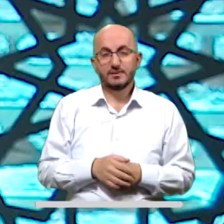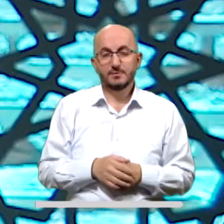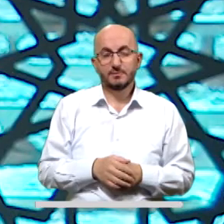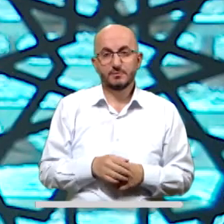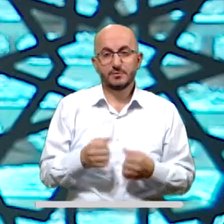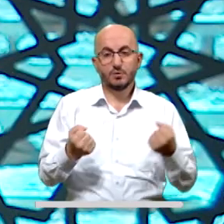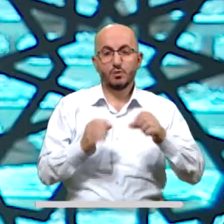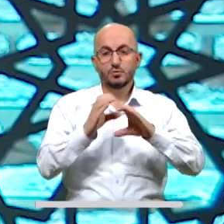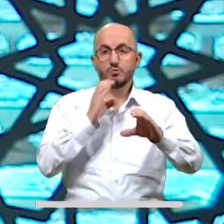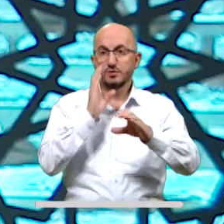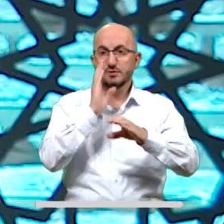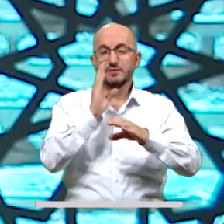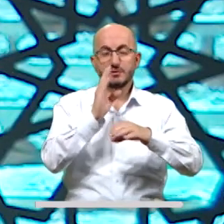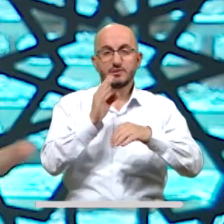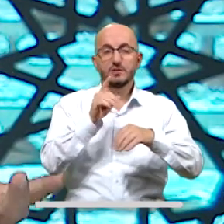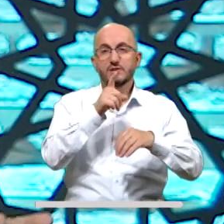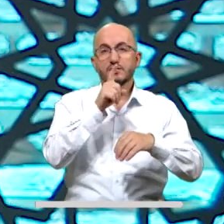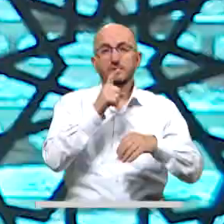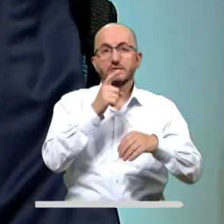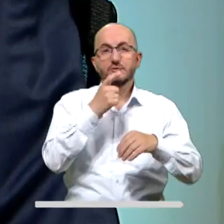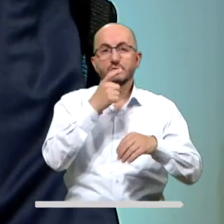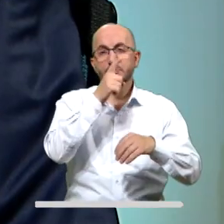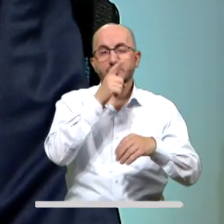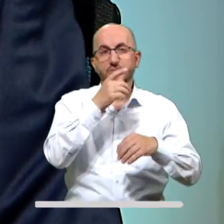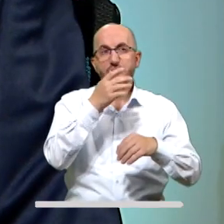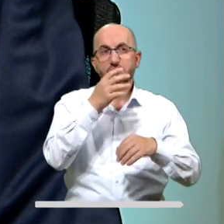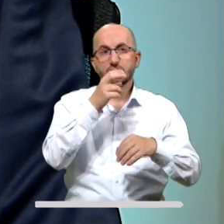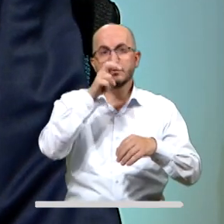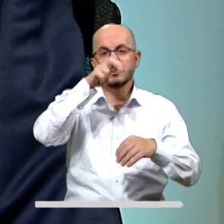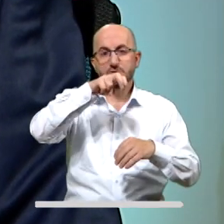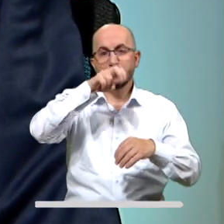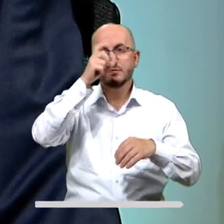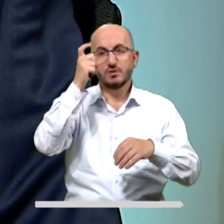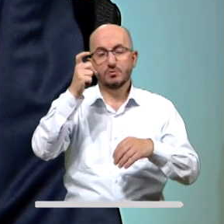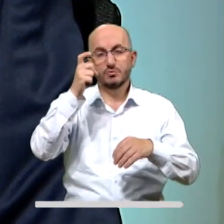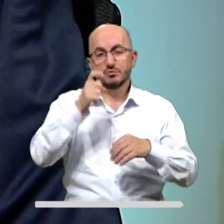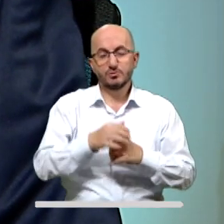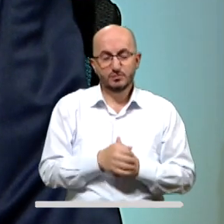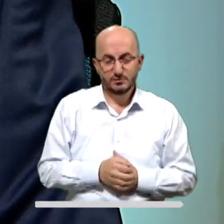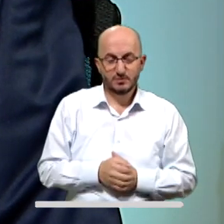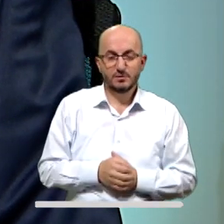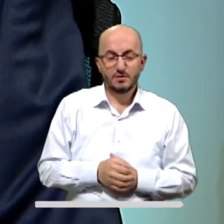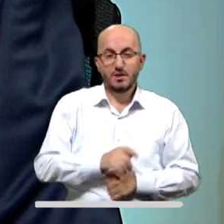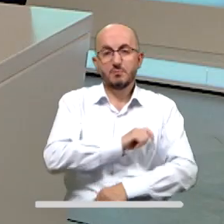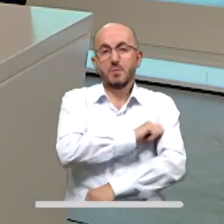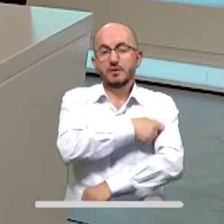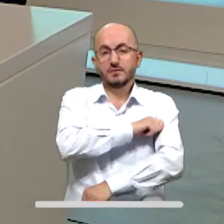birini otobüsle gittim diyor. Otobüs yıllardır 89. yapılmıyor değil mi hocam? En son 89 muydu? Bildiğim kadarıyla evet.